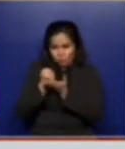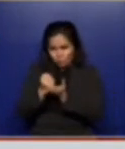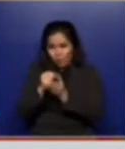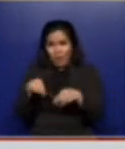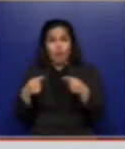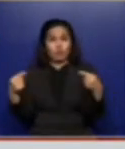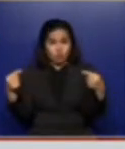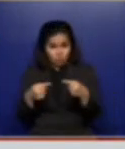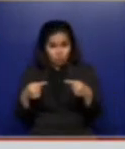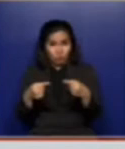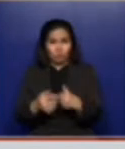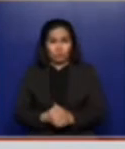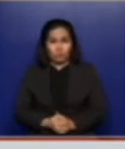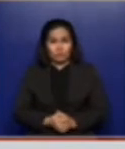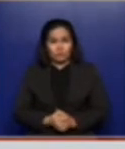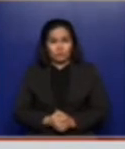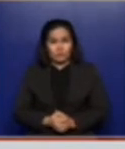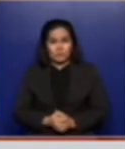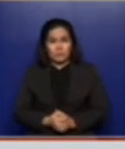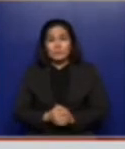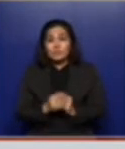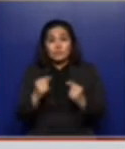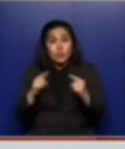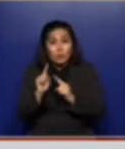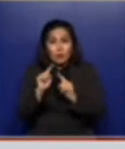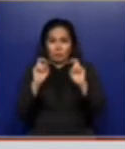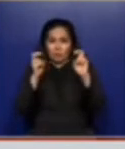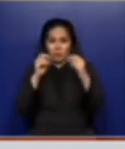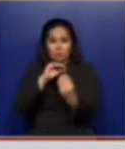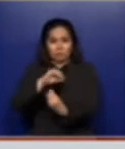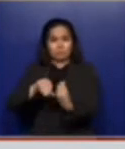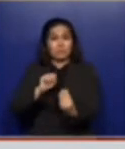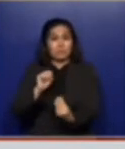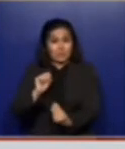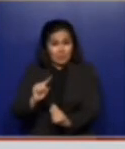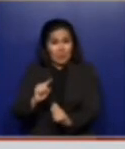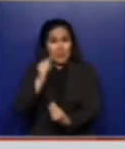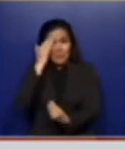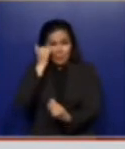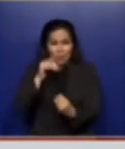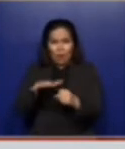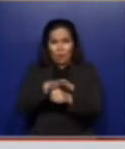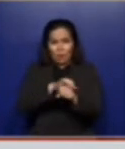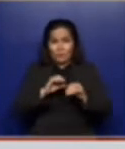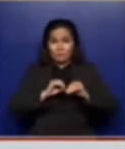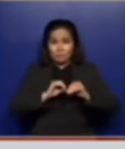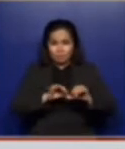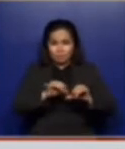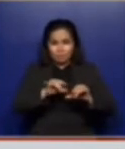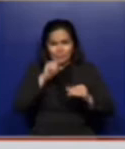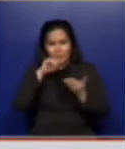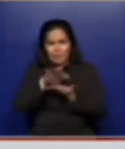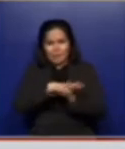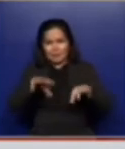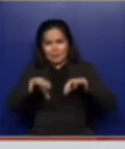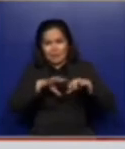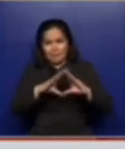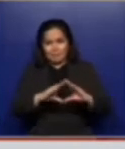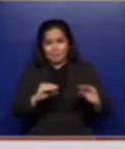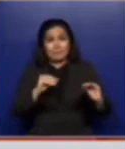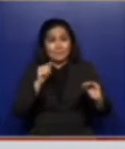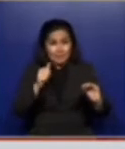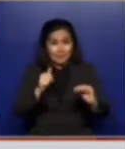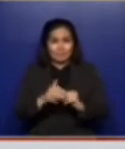คนี้คือเรื่องเศรษฐกิจไวรัสโคโรนาเราสามารถควบคุมได้แล้วไม่ต้องม